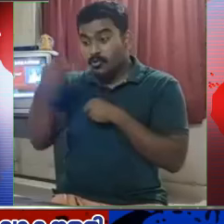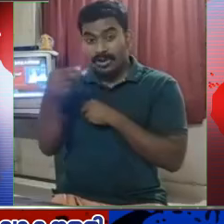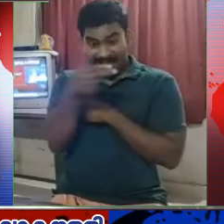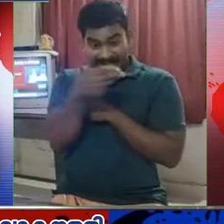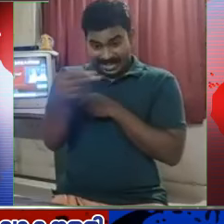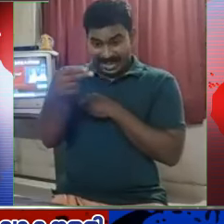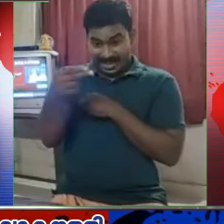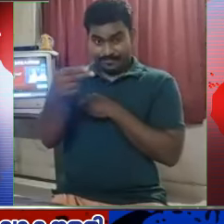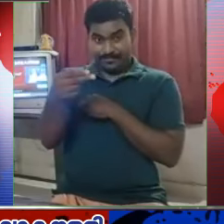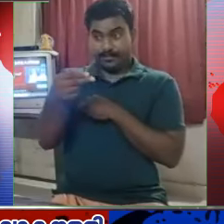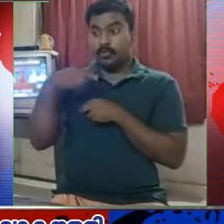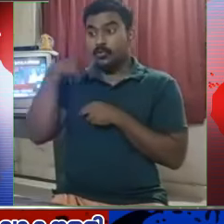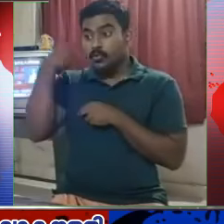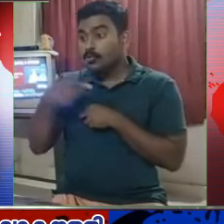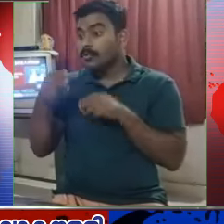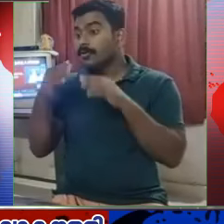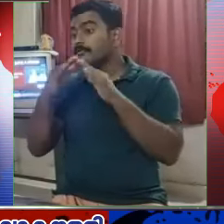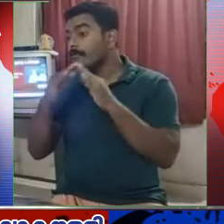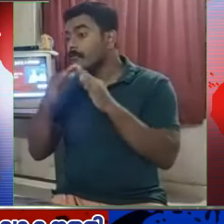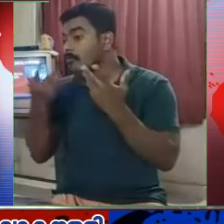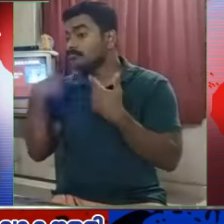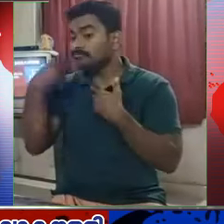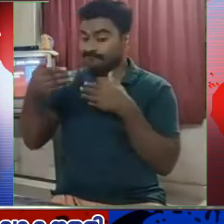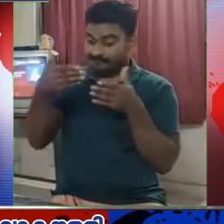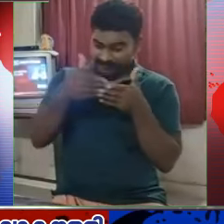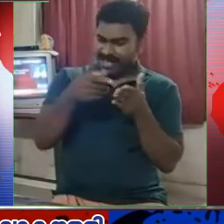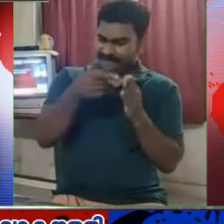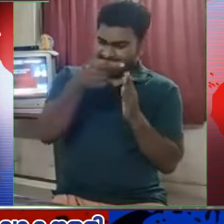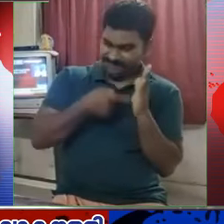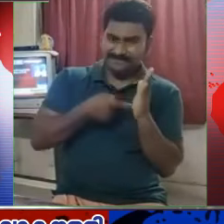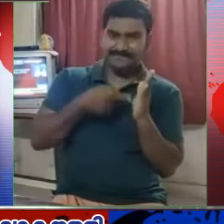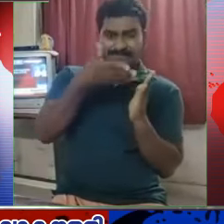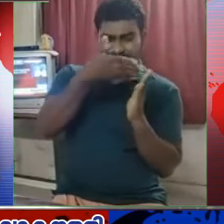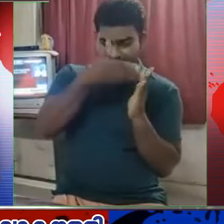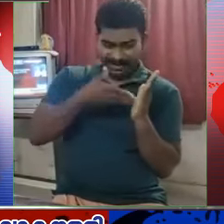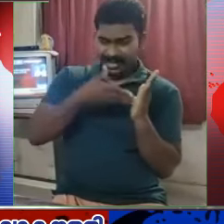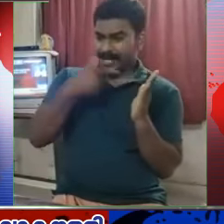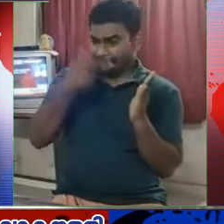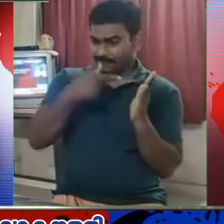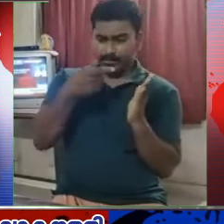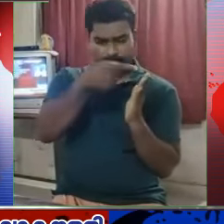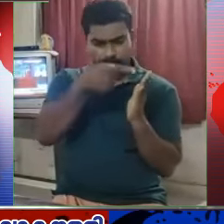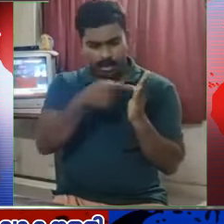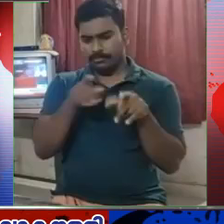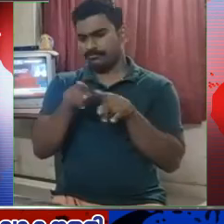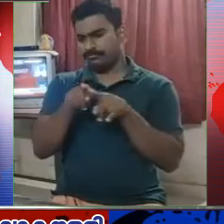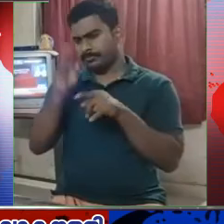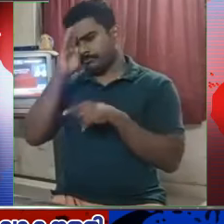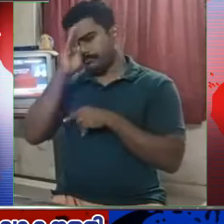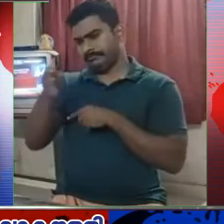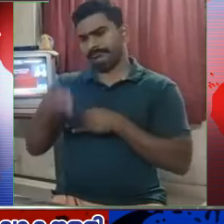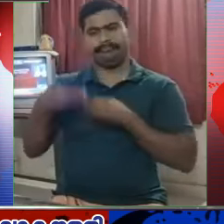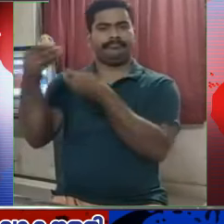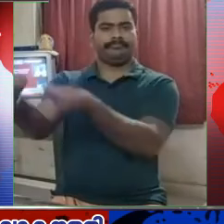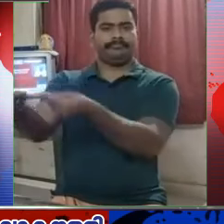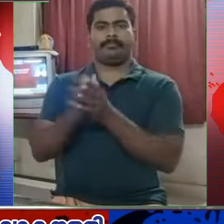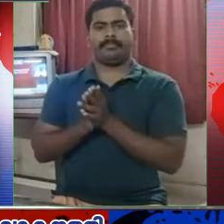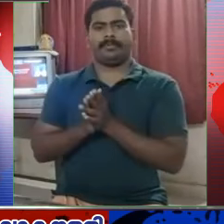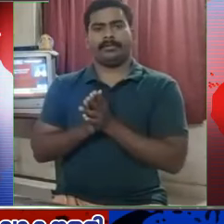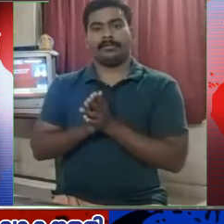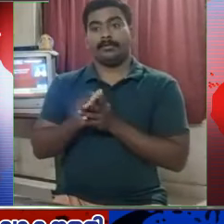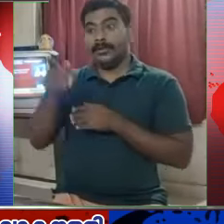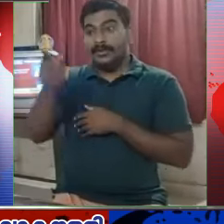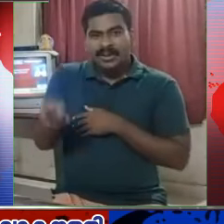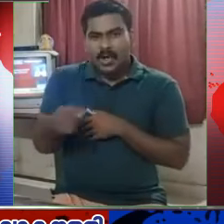കിച്ചണിൽ ആവശ്യമായ ആളുകൾ എത്രയാണോ, അവിടെ നിയോഗിക്കപ്പെട്ട ആളുകൾ എത്രയാണോ, അവർ മാത്രമേ